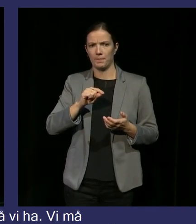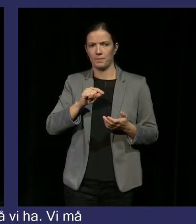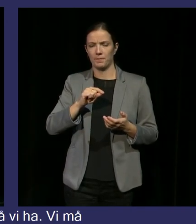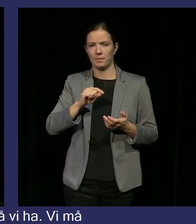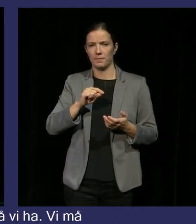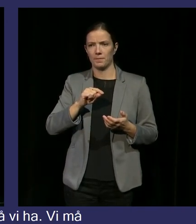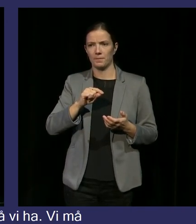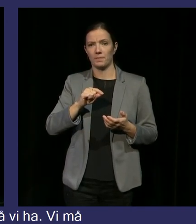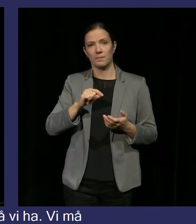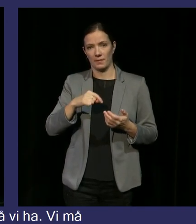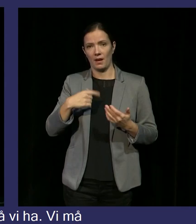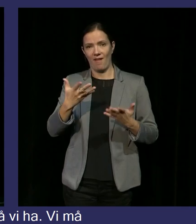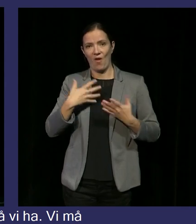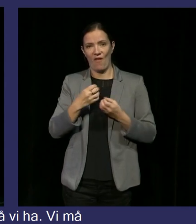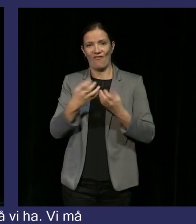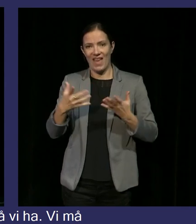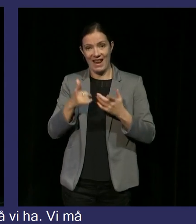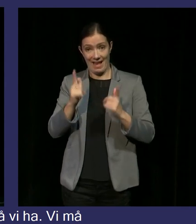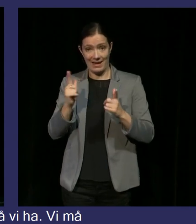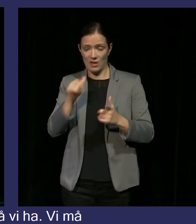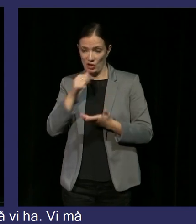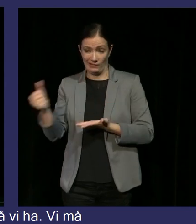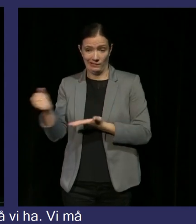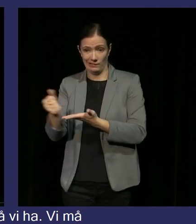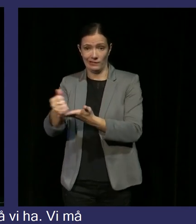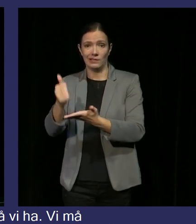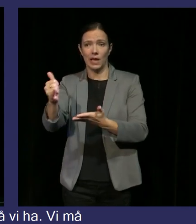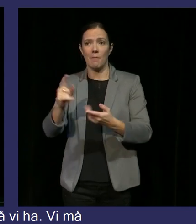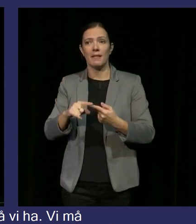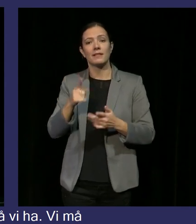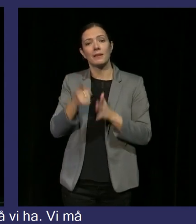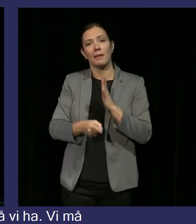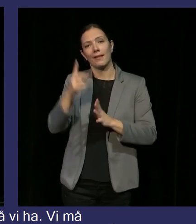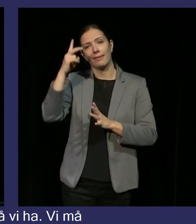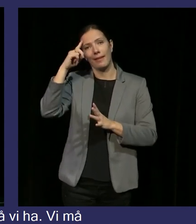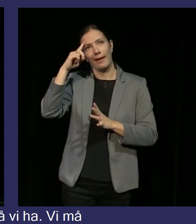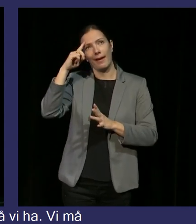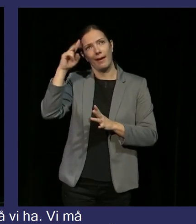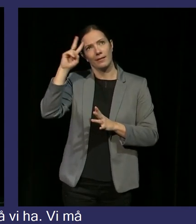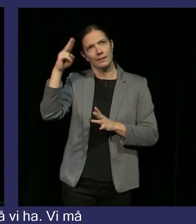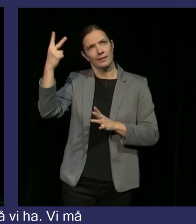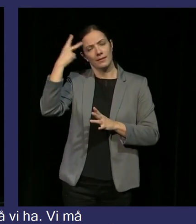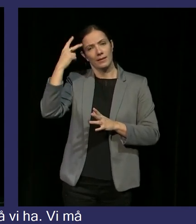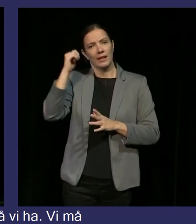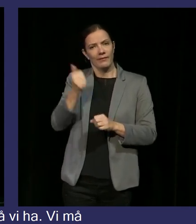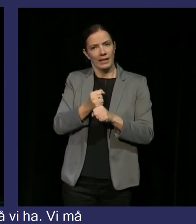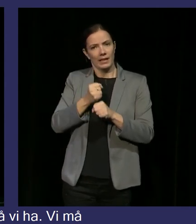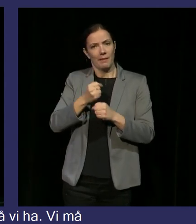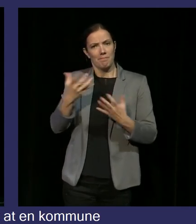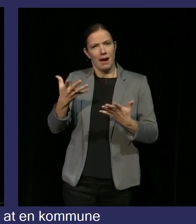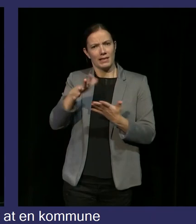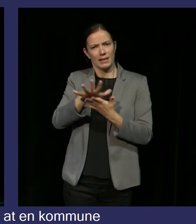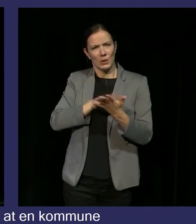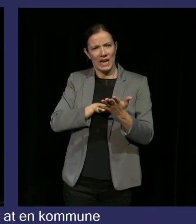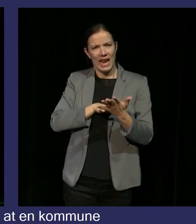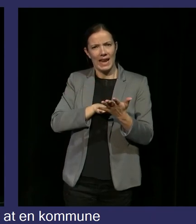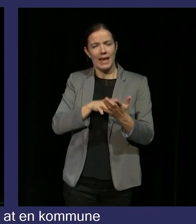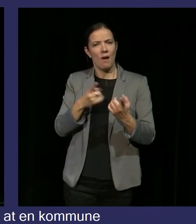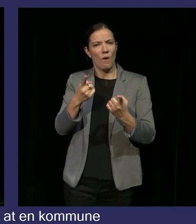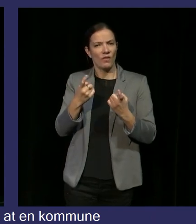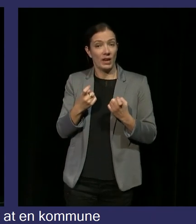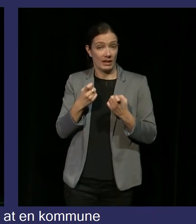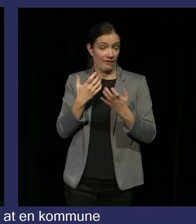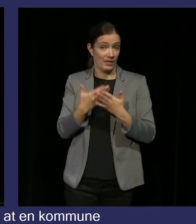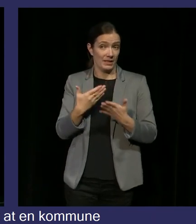at selvsagt at vi får flere lærere, det må vi ha, men vi må også tro og tenke litt annerledes om, for mange strukturelle utfordringer.